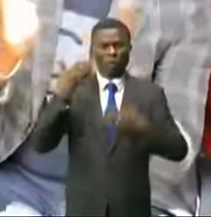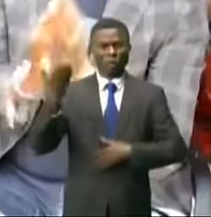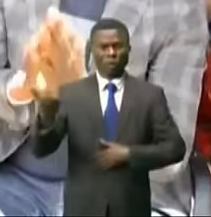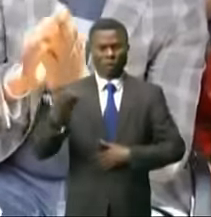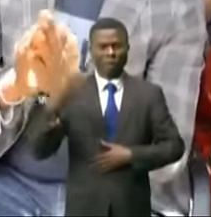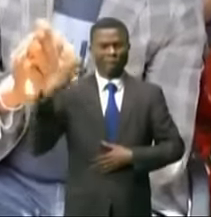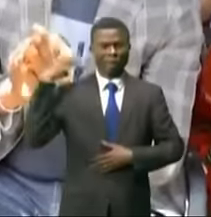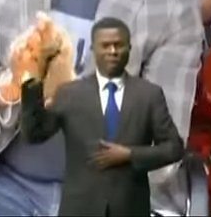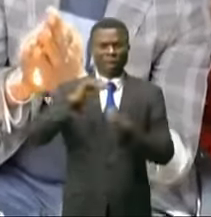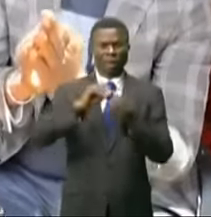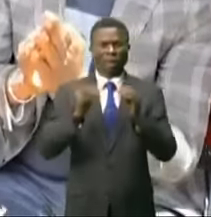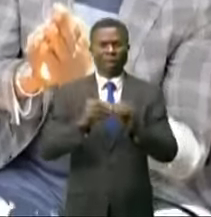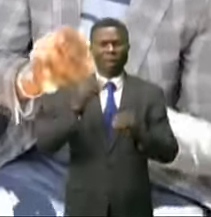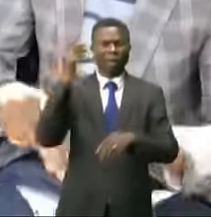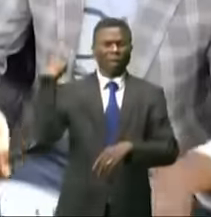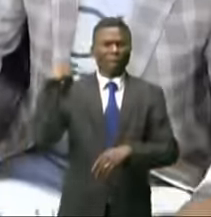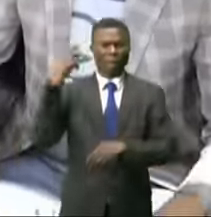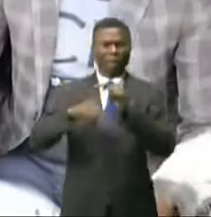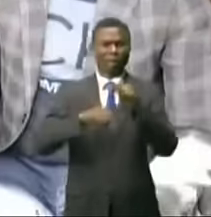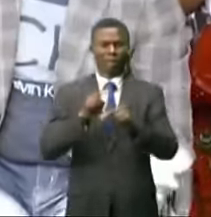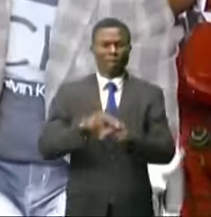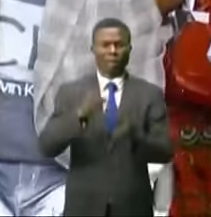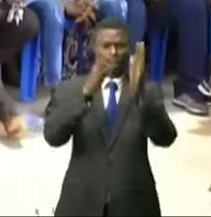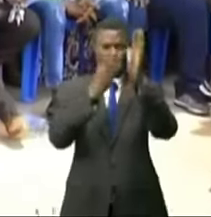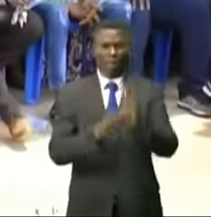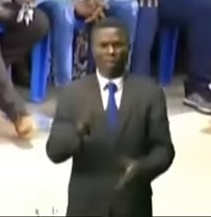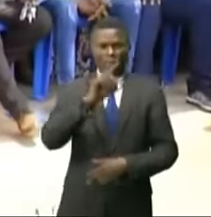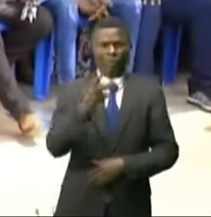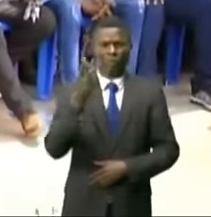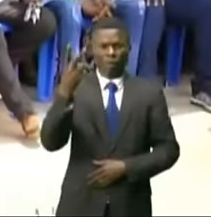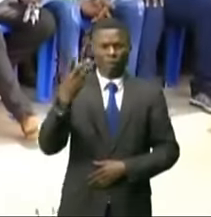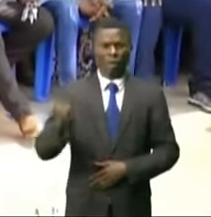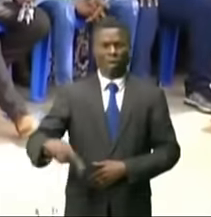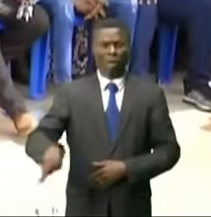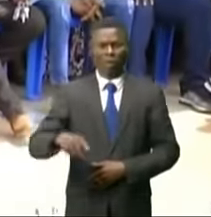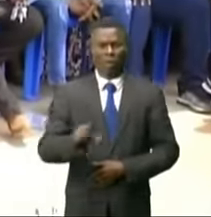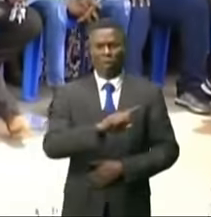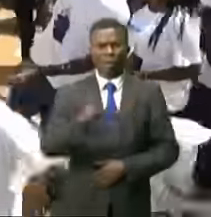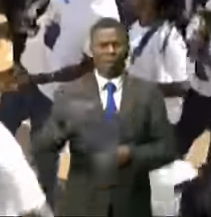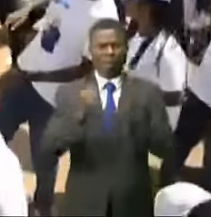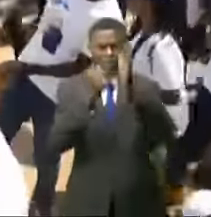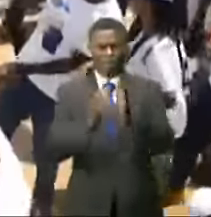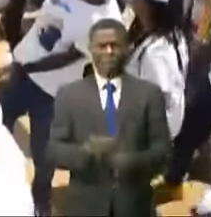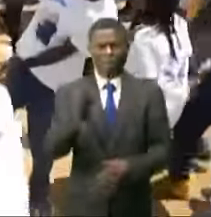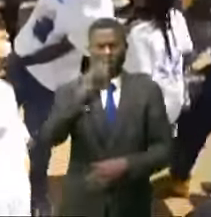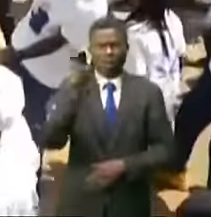candidat à la députation nationale 932 et provinciale 1668.